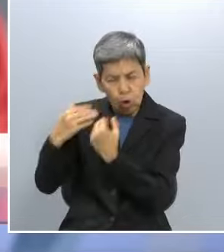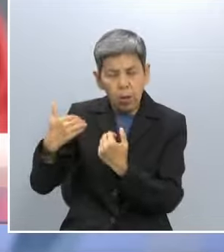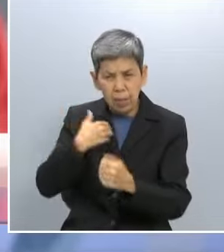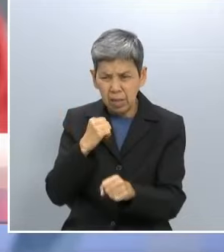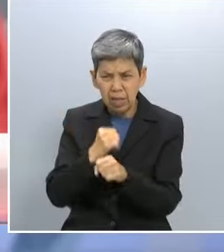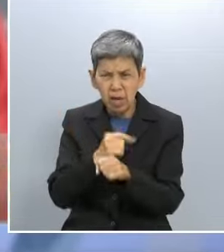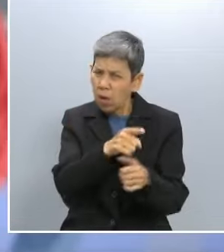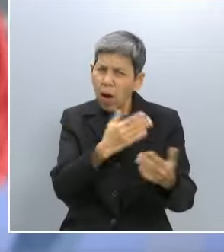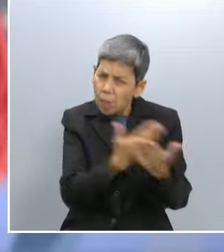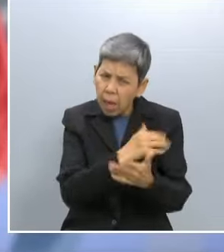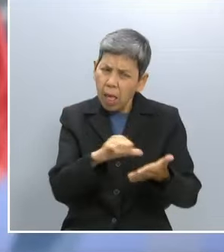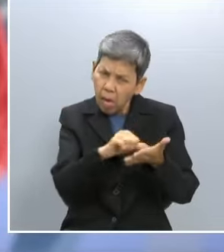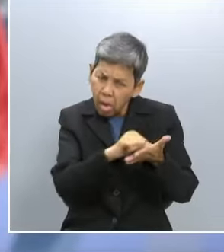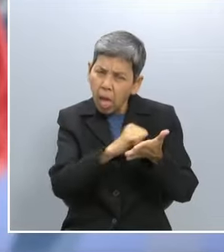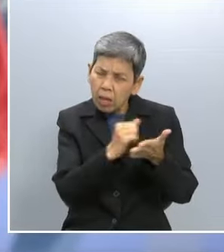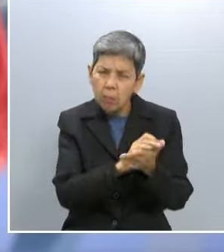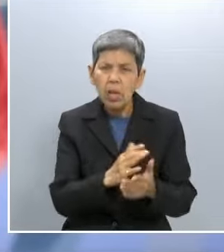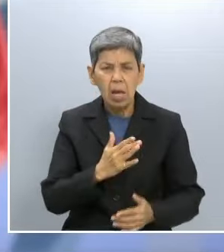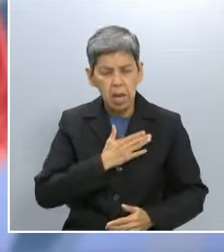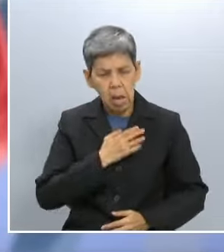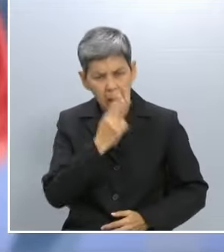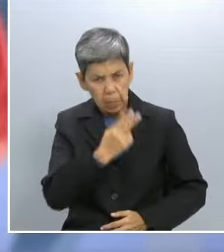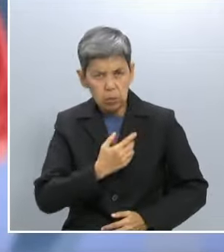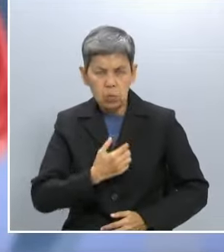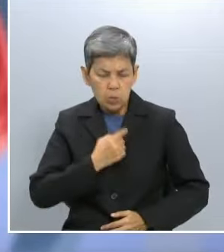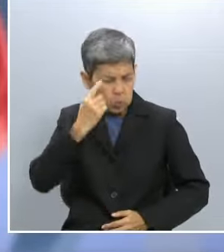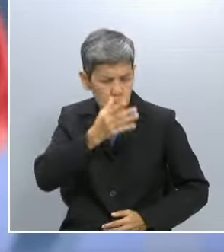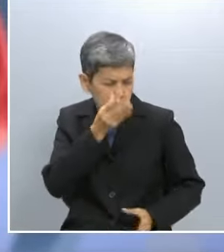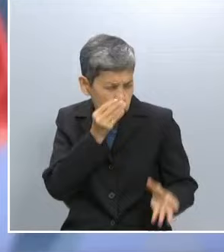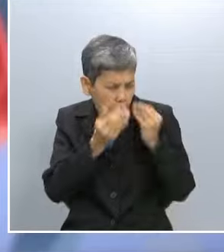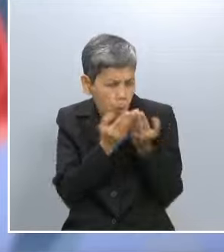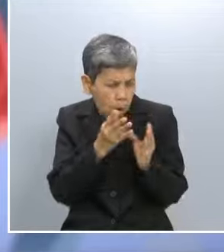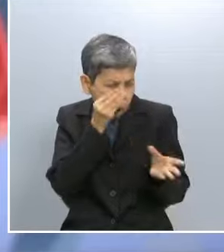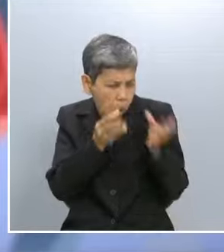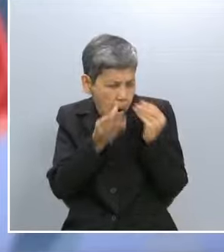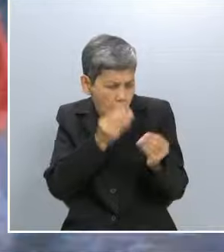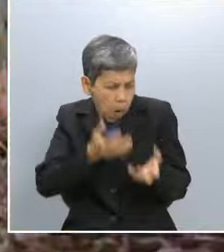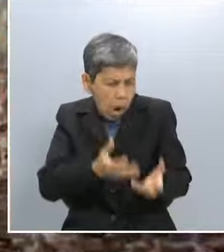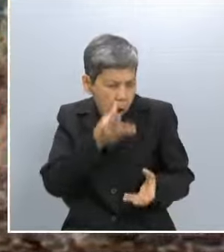ำไมทอยถึงไม่ปรับตัวให้เหตุผลมาว่าเหมือนเขาเคยเห็นความรุนแรงอย่างเงี้ยในครอบครัวมาตั้งแต่เด็ก